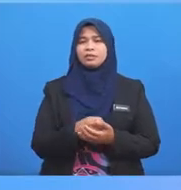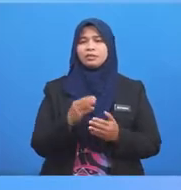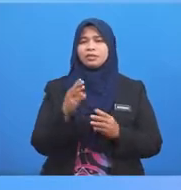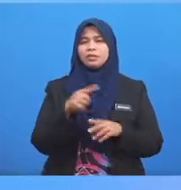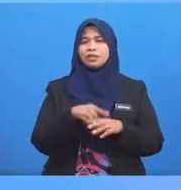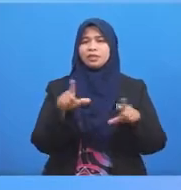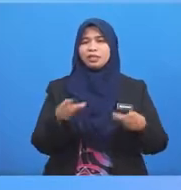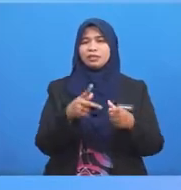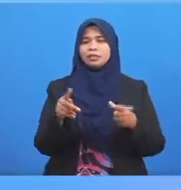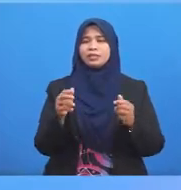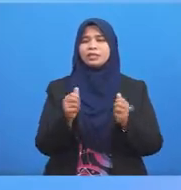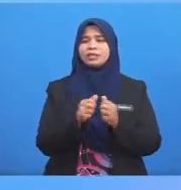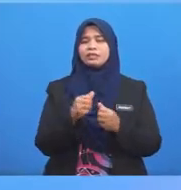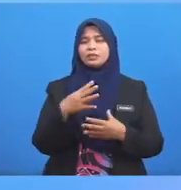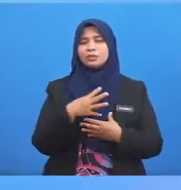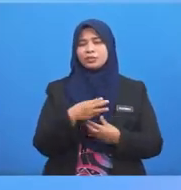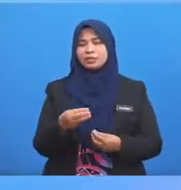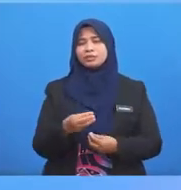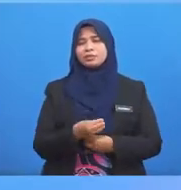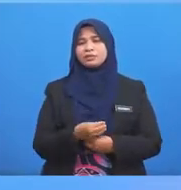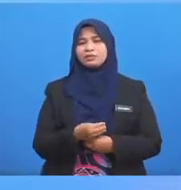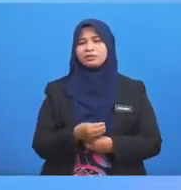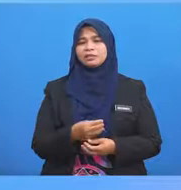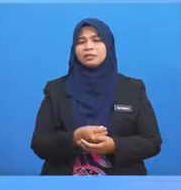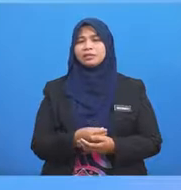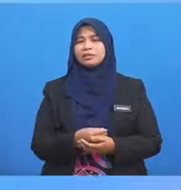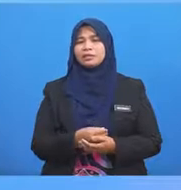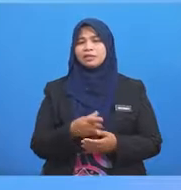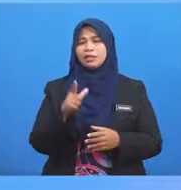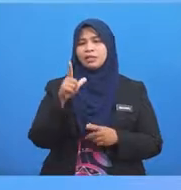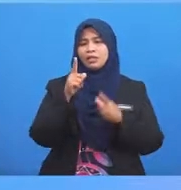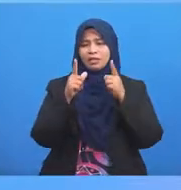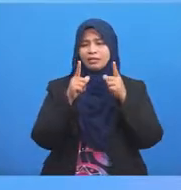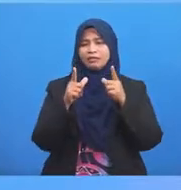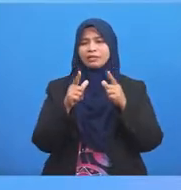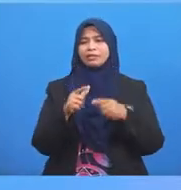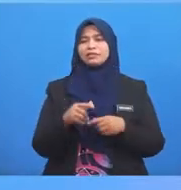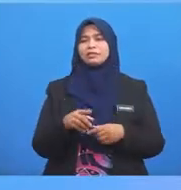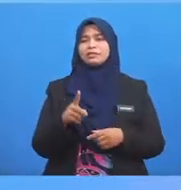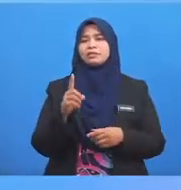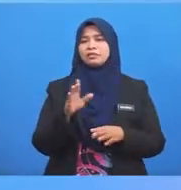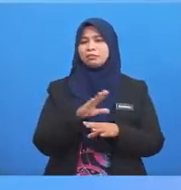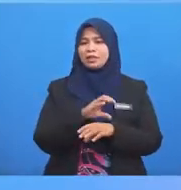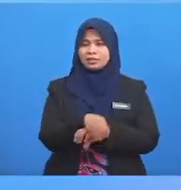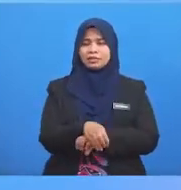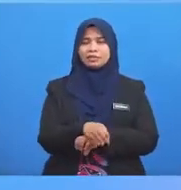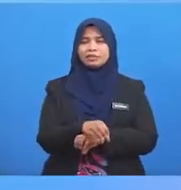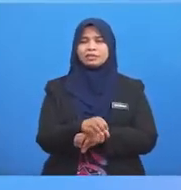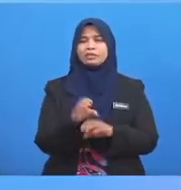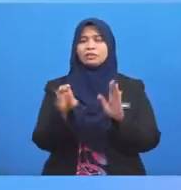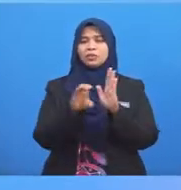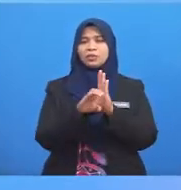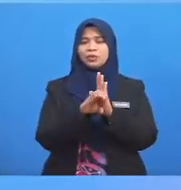dilakukan dengan sukarela. Sirah yang dilafazkan dalam keadaan terpaksa,